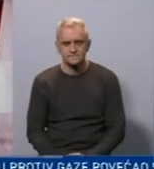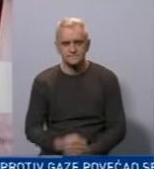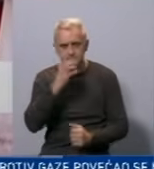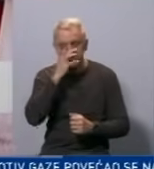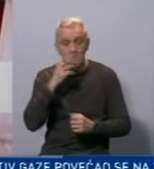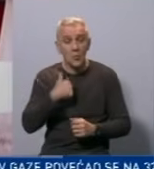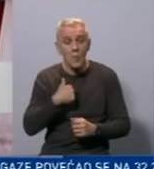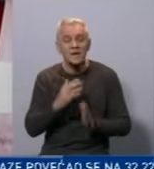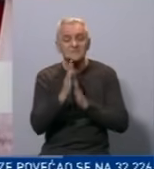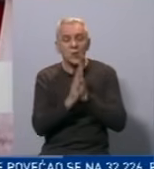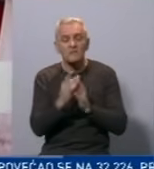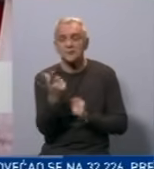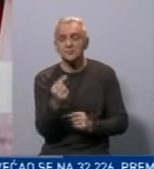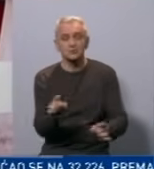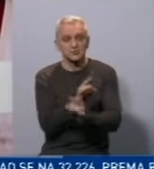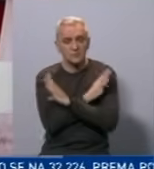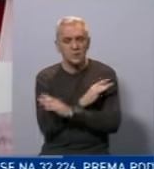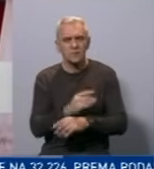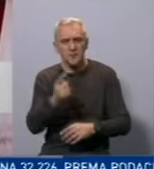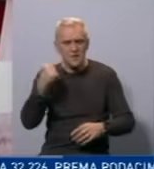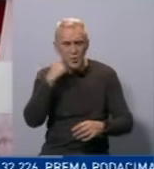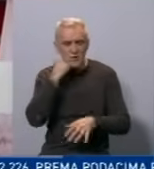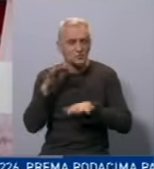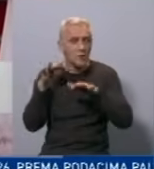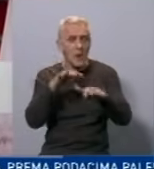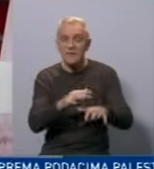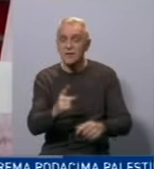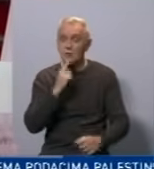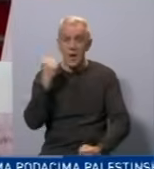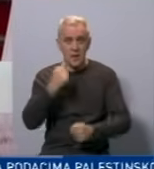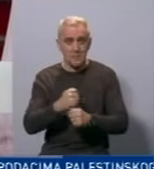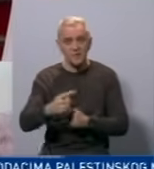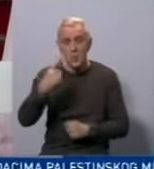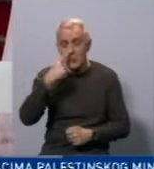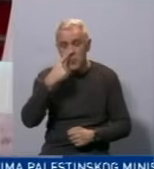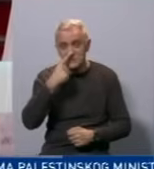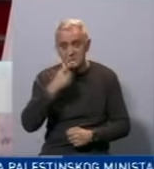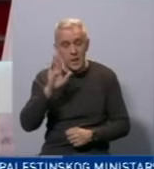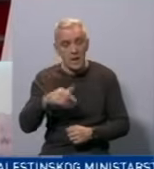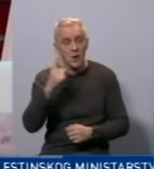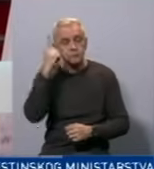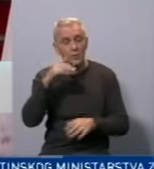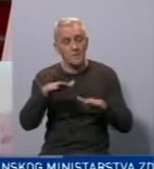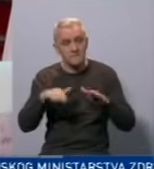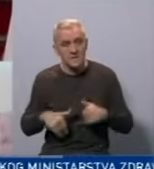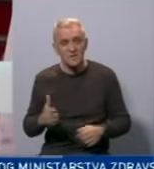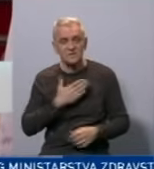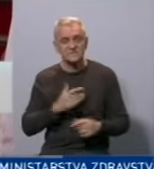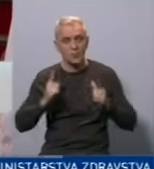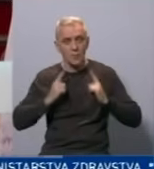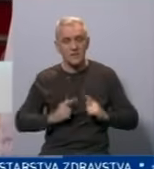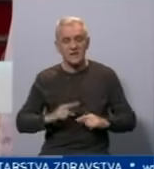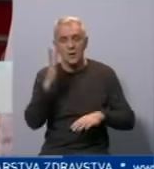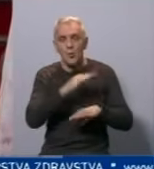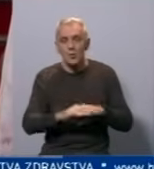Moje su molitve sa žrtvama podlog terorističkog napada koji je napravljen u Moskvi. Neka ih Gospod prihvati u svoj mir i